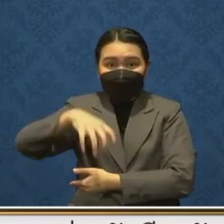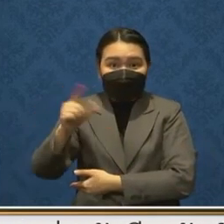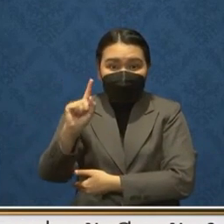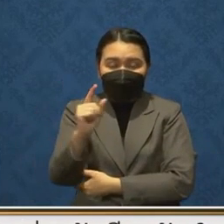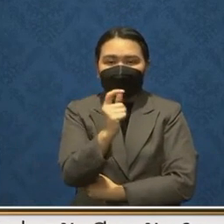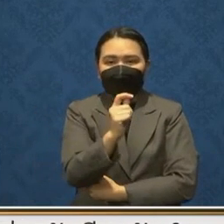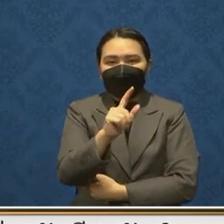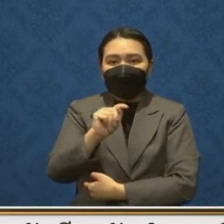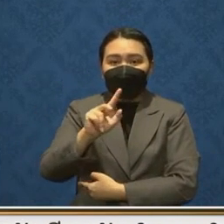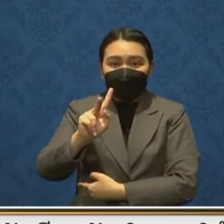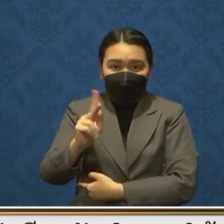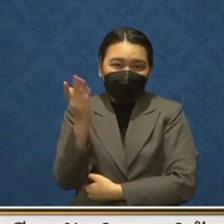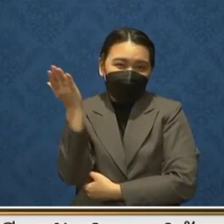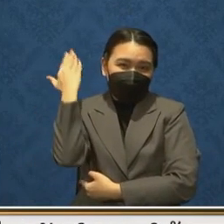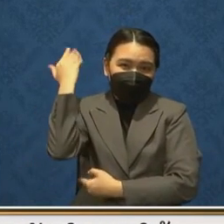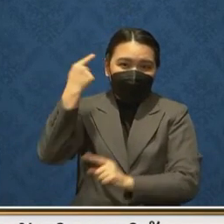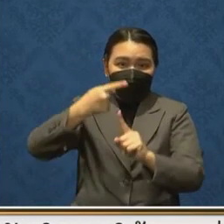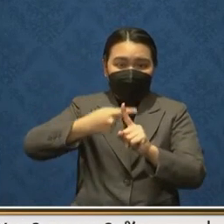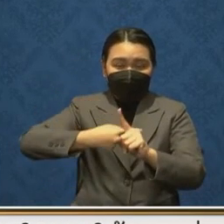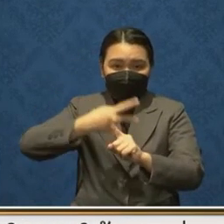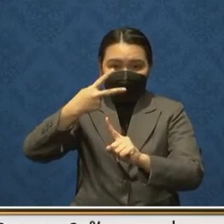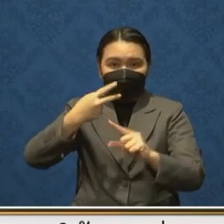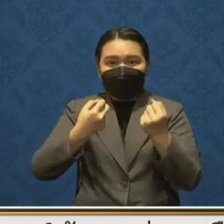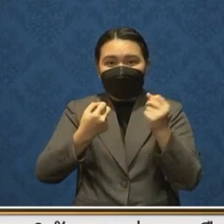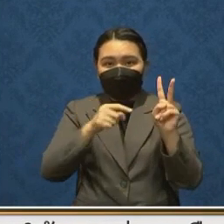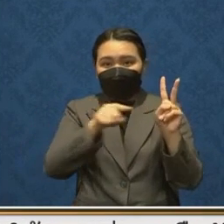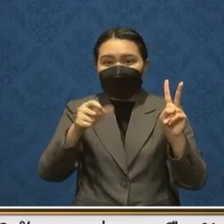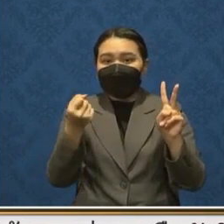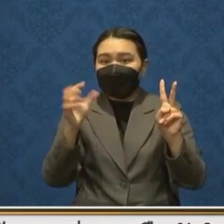เมื่อวัท 12-19 กุภาพาน 2,65